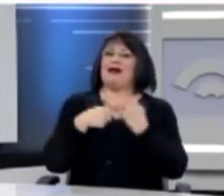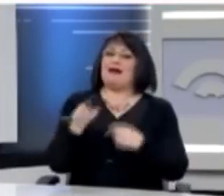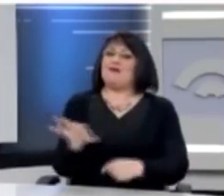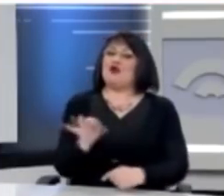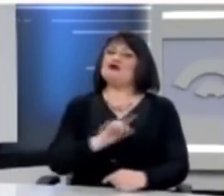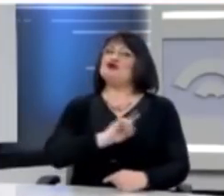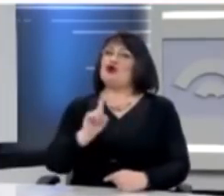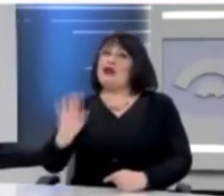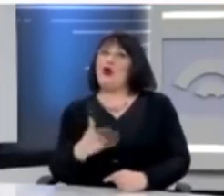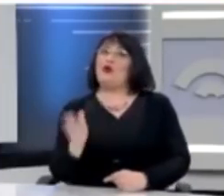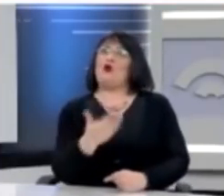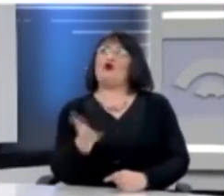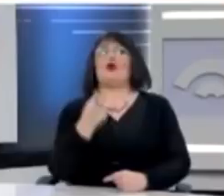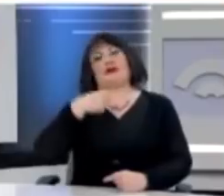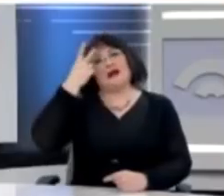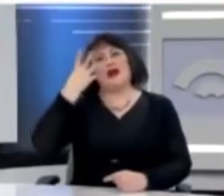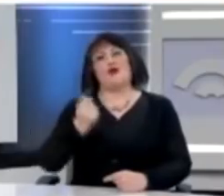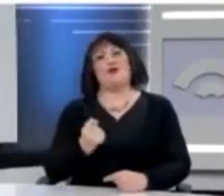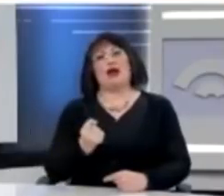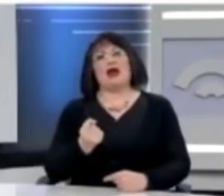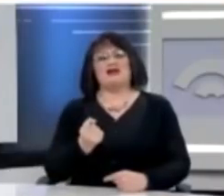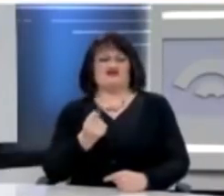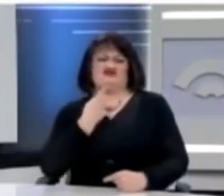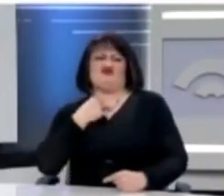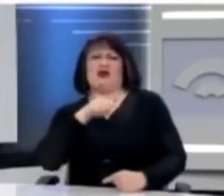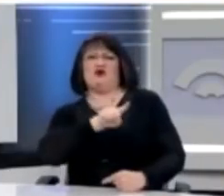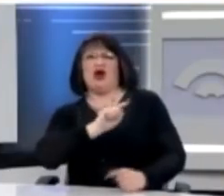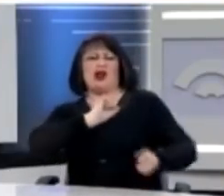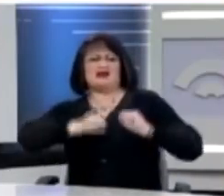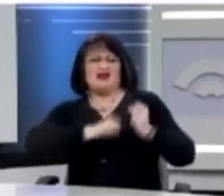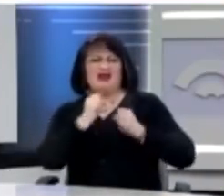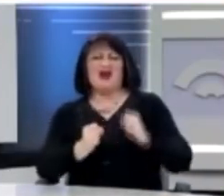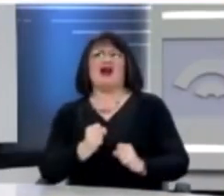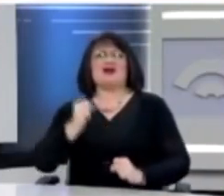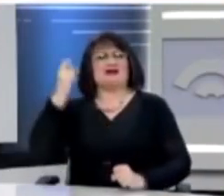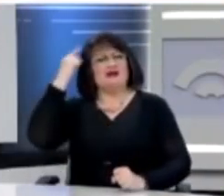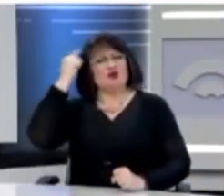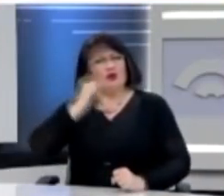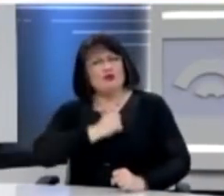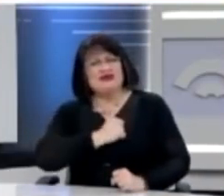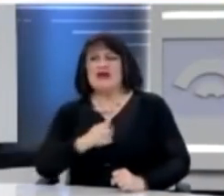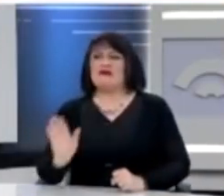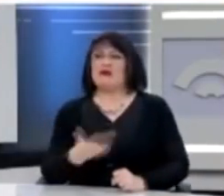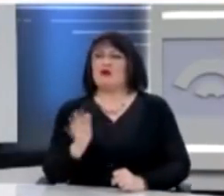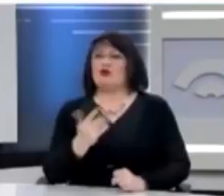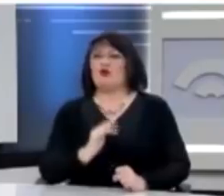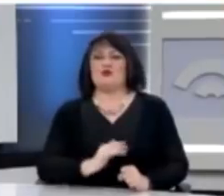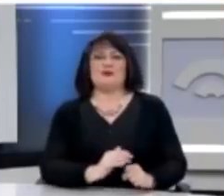να απολύει κάθε εργαζόμενο που τον ενοχλούν οι ιδέες, η δράση του, η αγωνιστική στάση του.